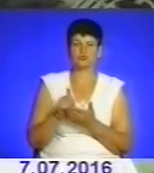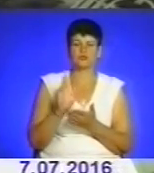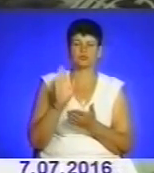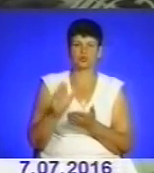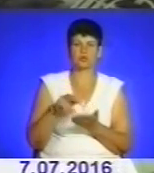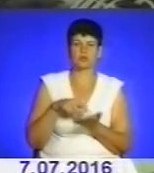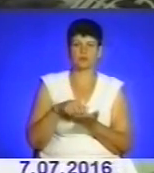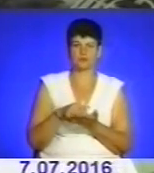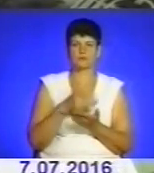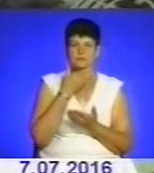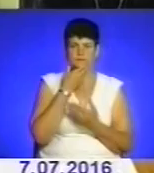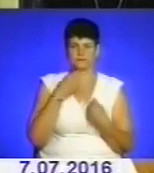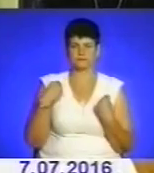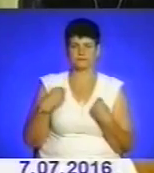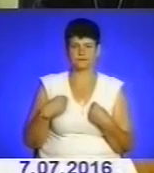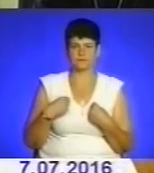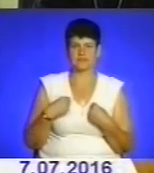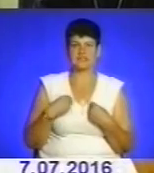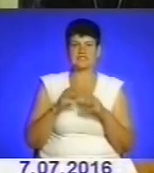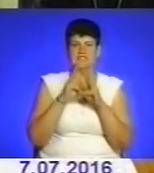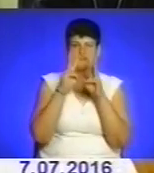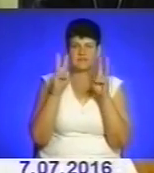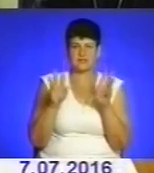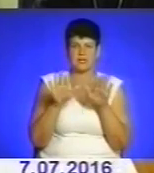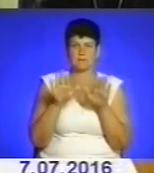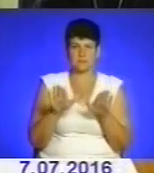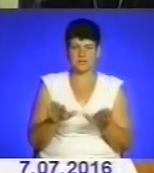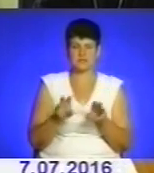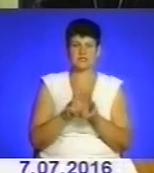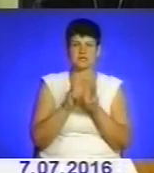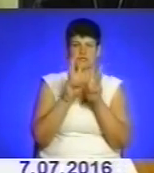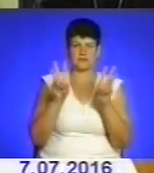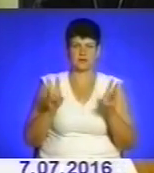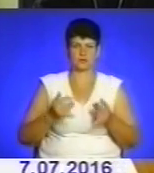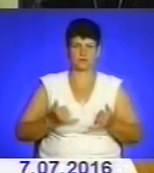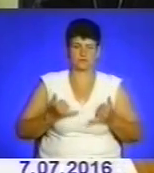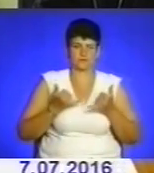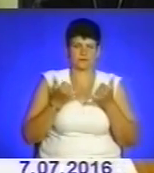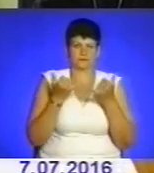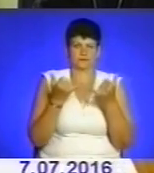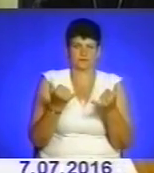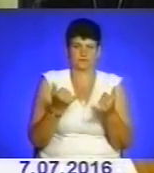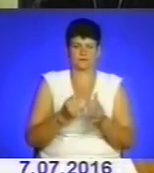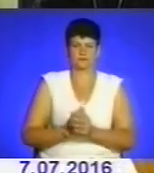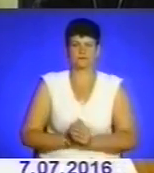прощі в пристойному одязі. Святе місце треба свято почитати, наголосив владика.